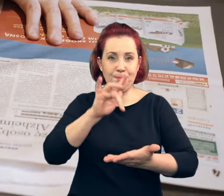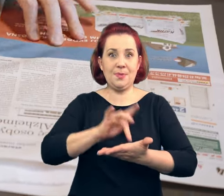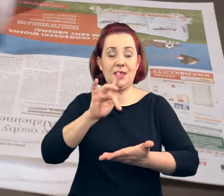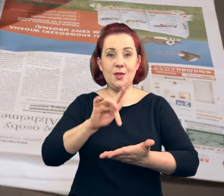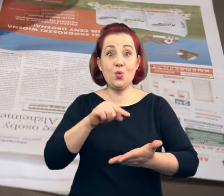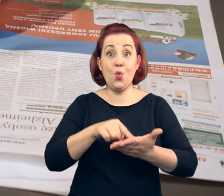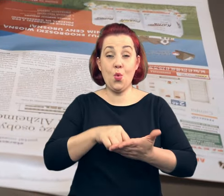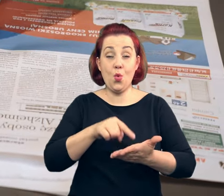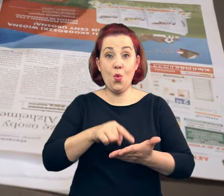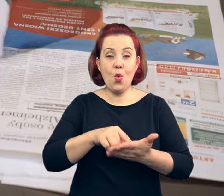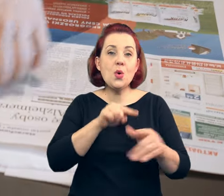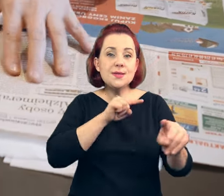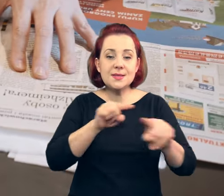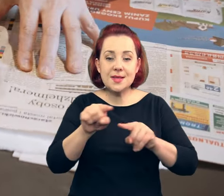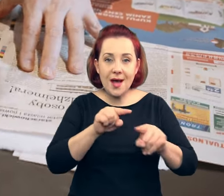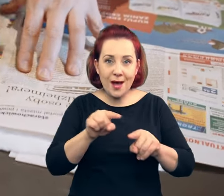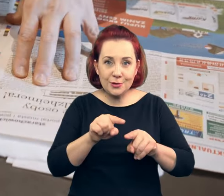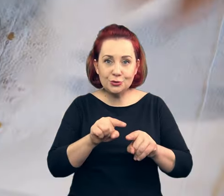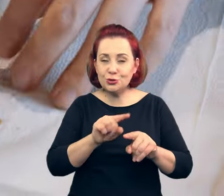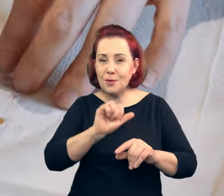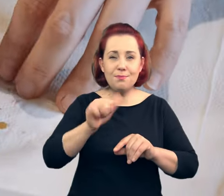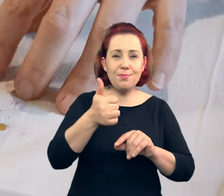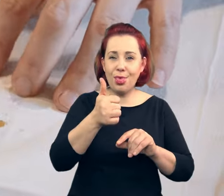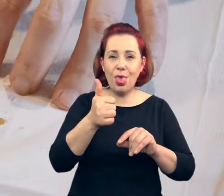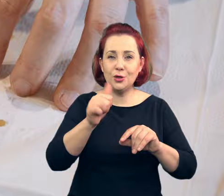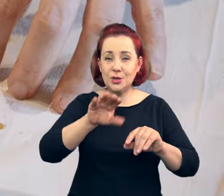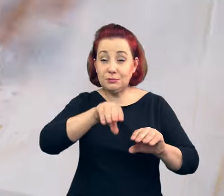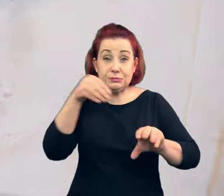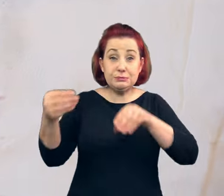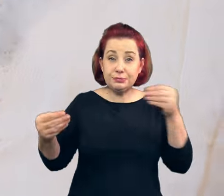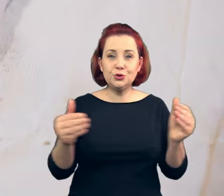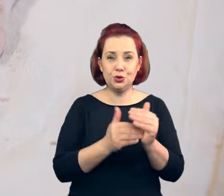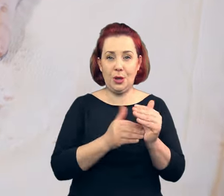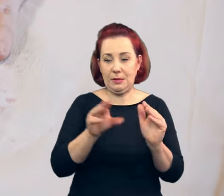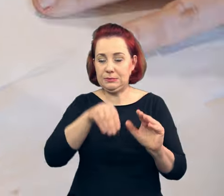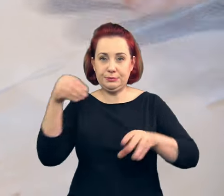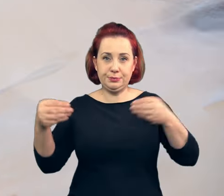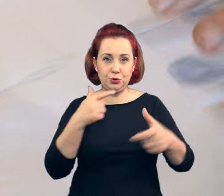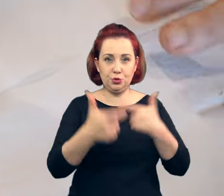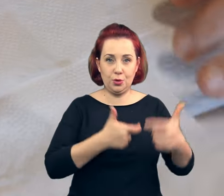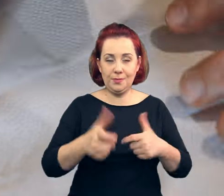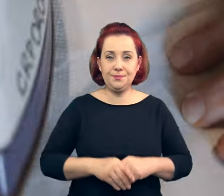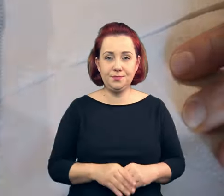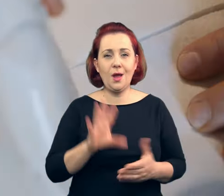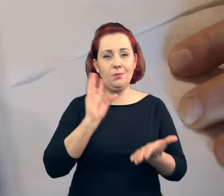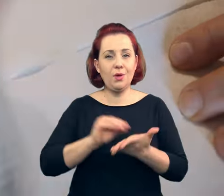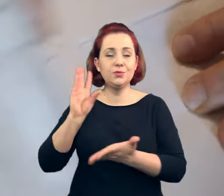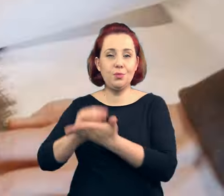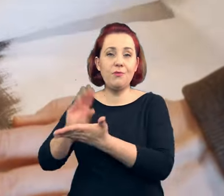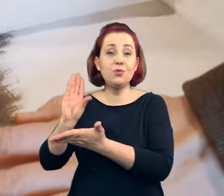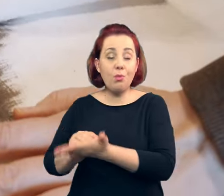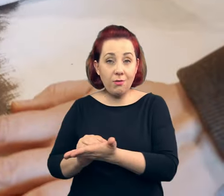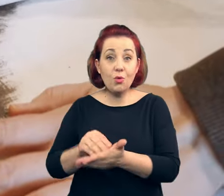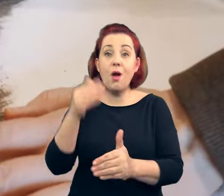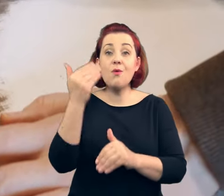tutaj nam zbiera. To już jest dla nas sygnał, żeby pierwsze nasze serwetki zdjąć. Cała